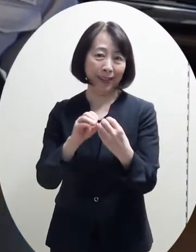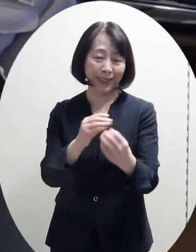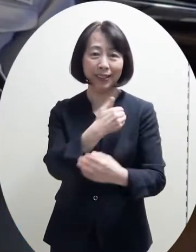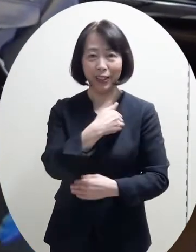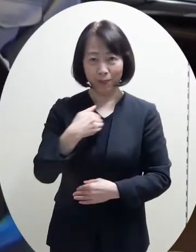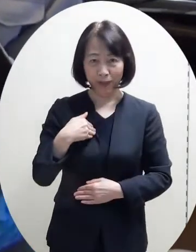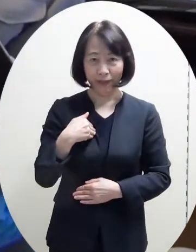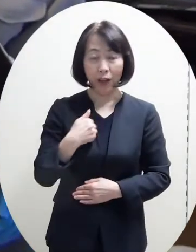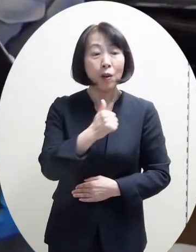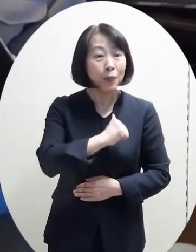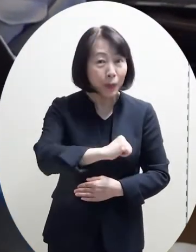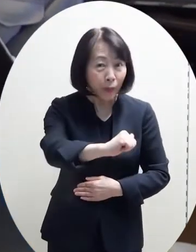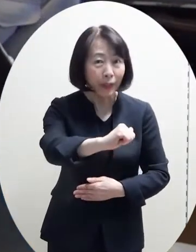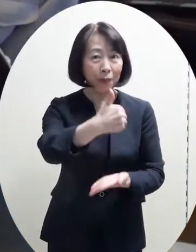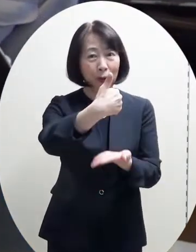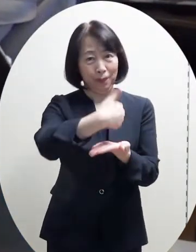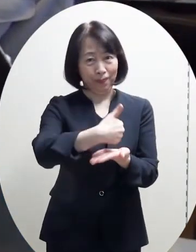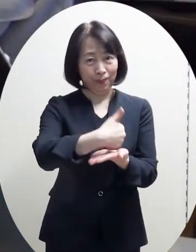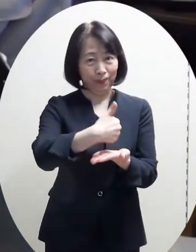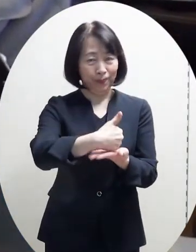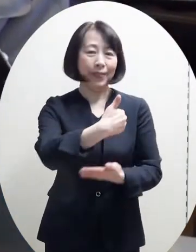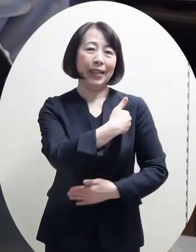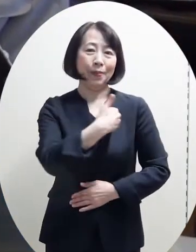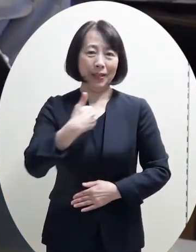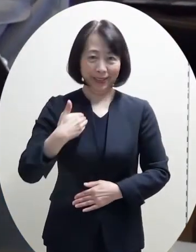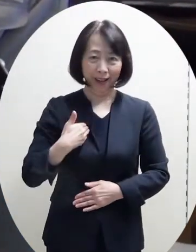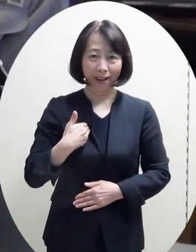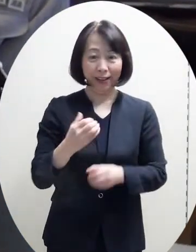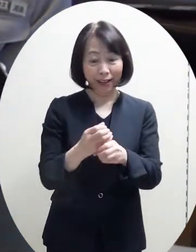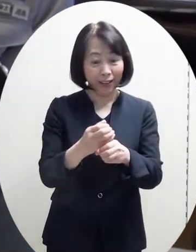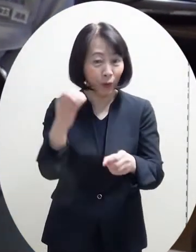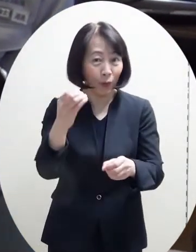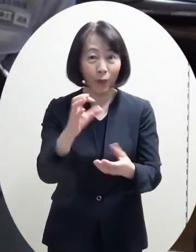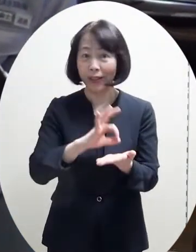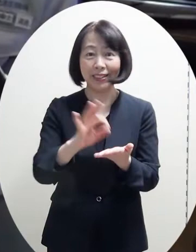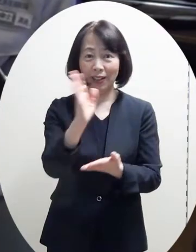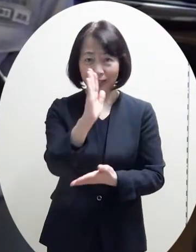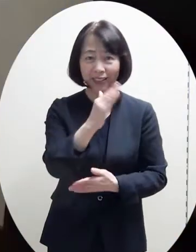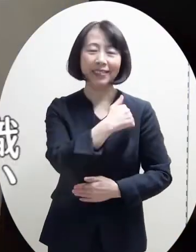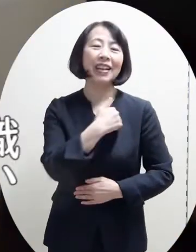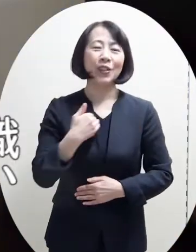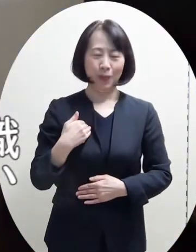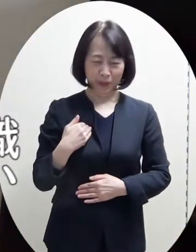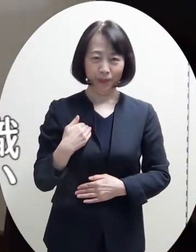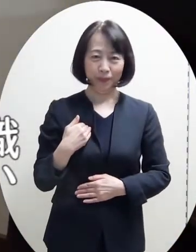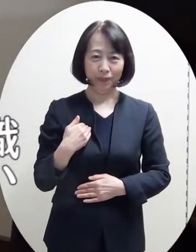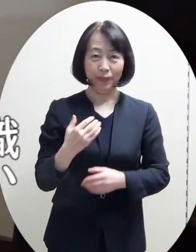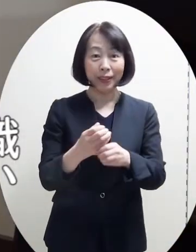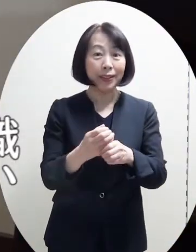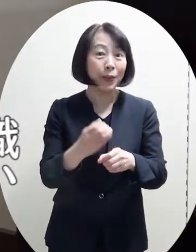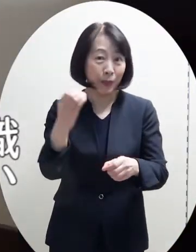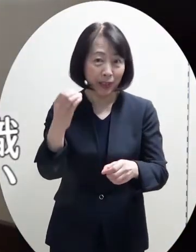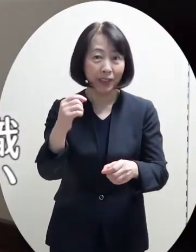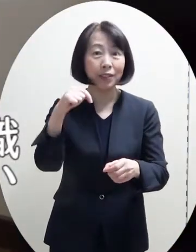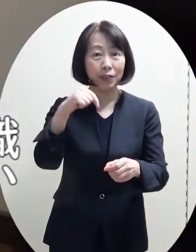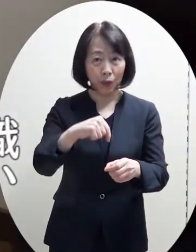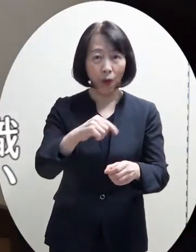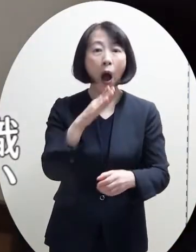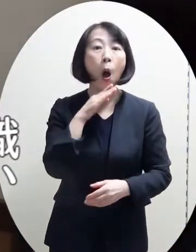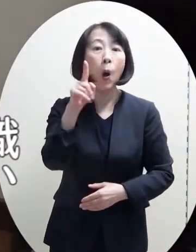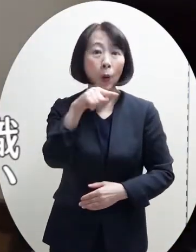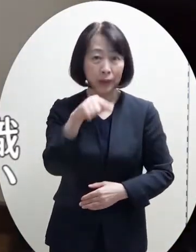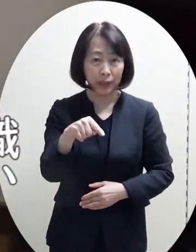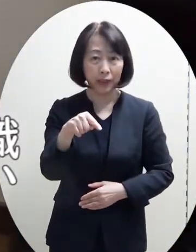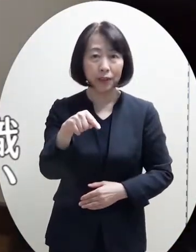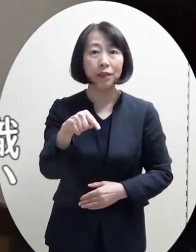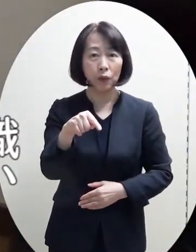し、息子さんからしっかりお話を聞くことができましたので使わなくて大丈夫です。緊急時安心キットはご本人さんの